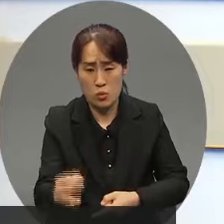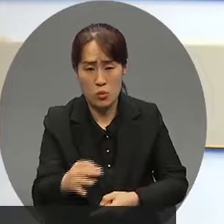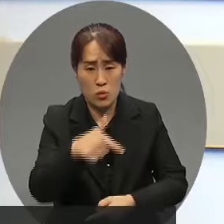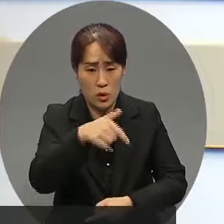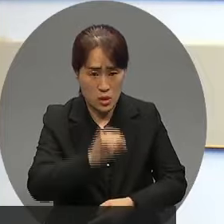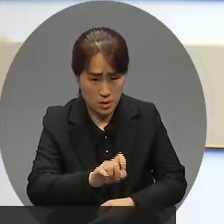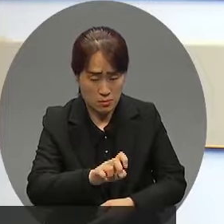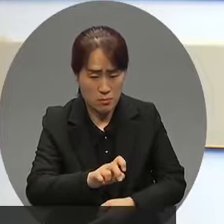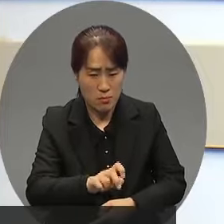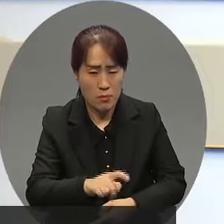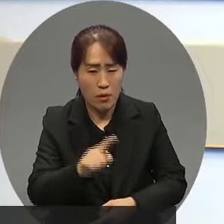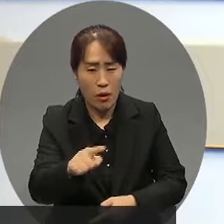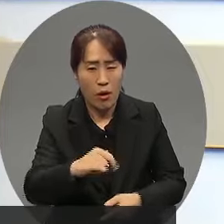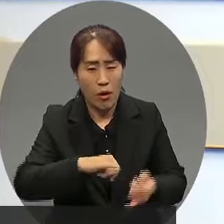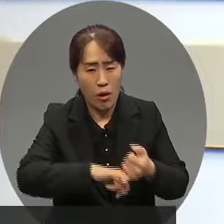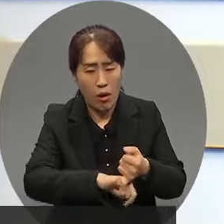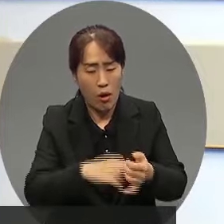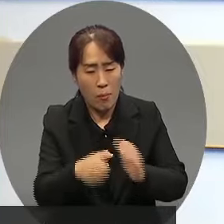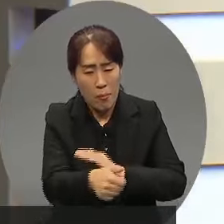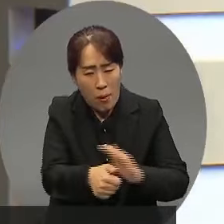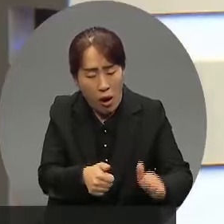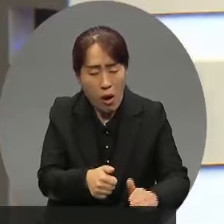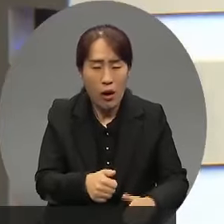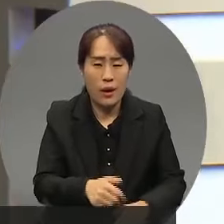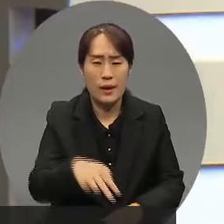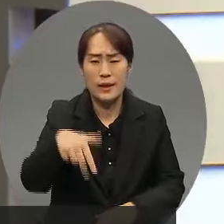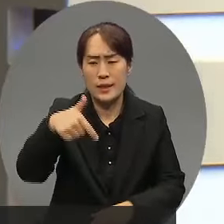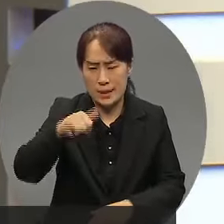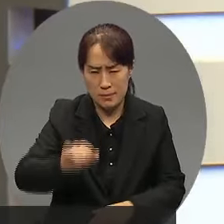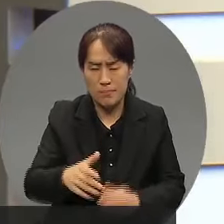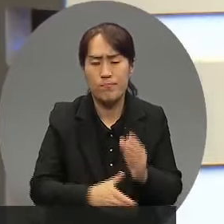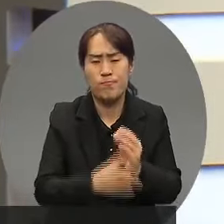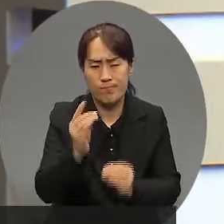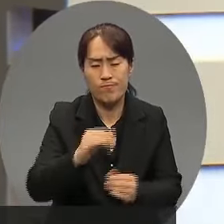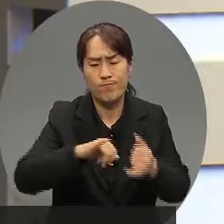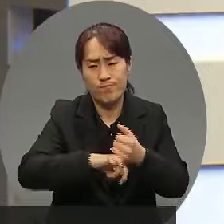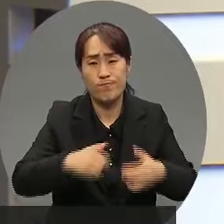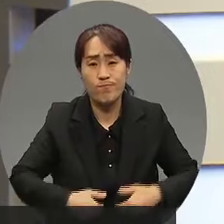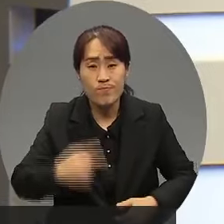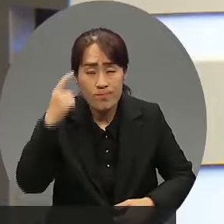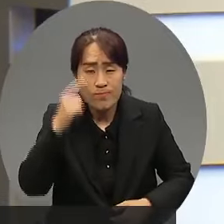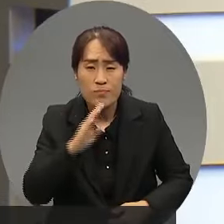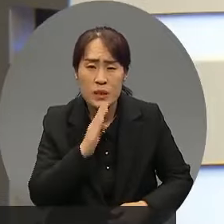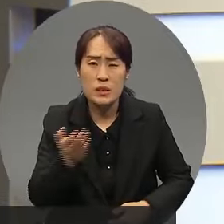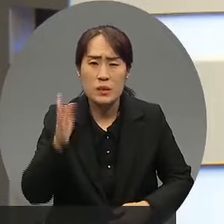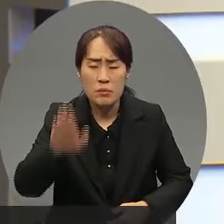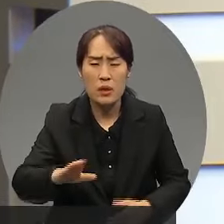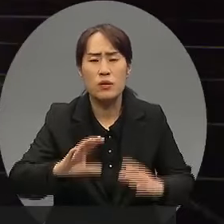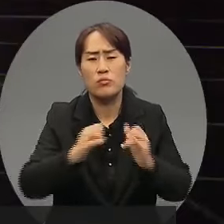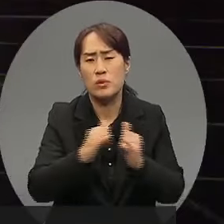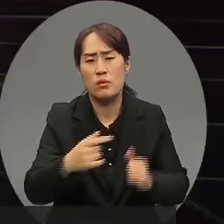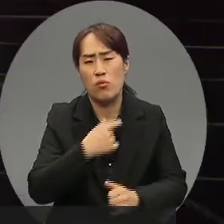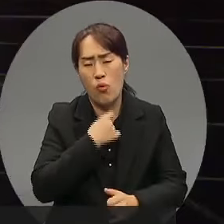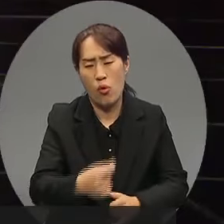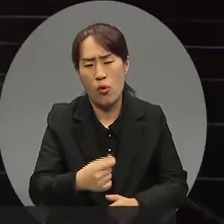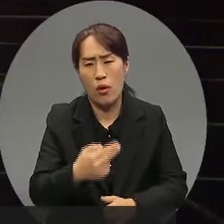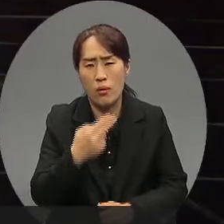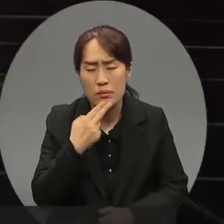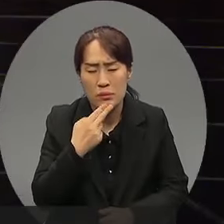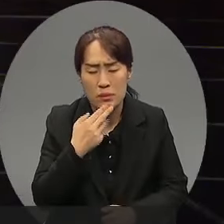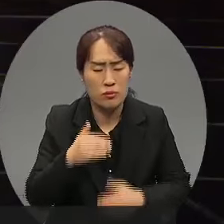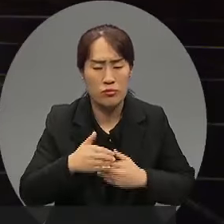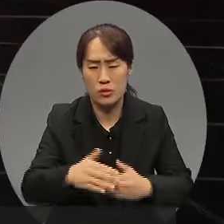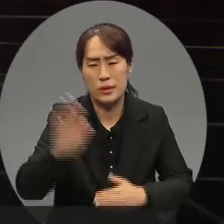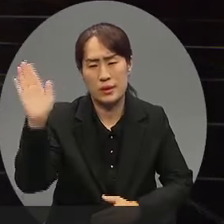후보가 슬그머니 공약을 후퇴했다고 말했고 김후보는 통합이 여전히 필요하다고 생각하지만 국민이 원치않는 정책은 하지